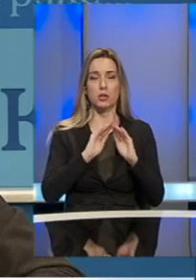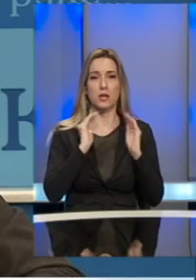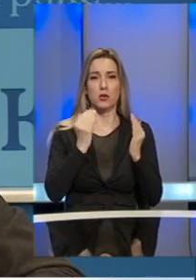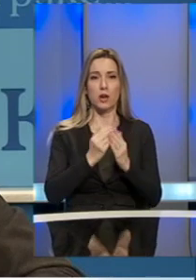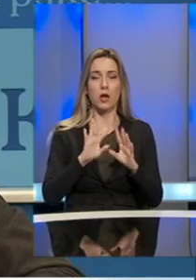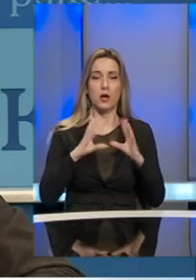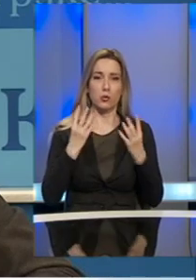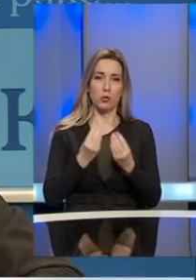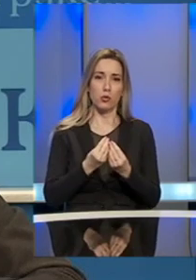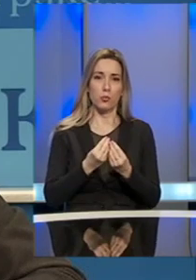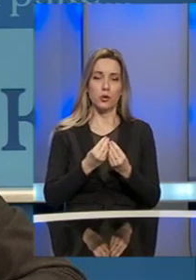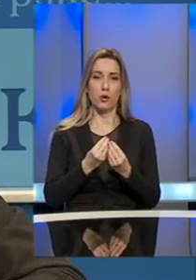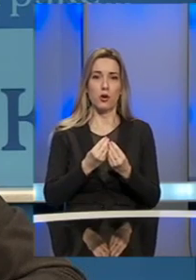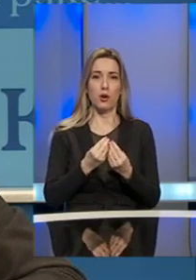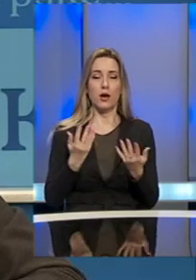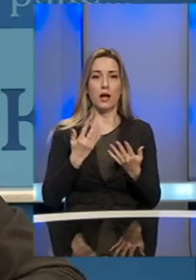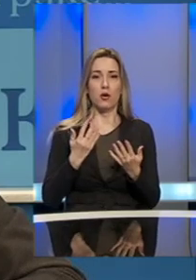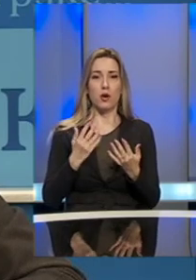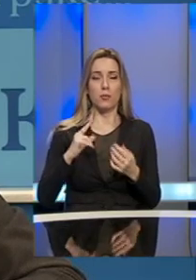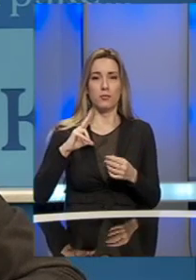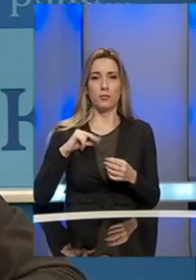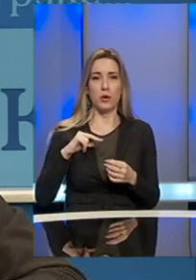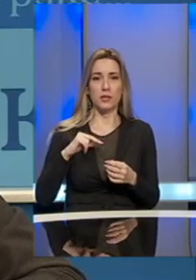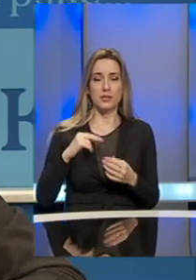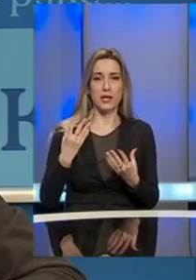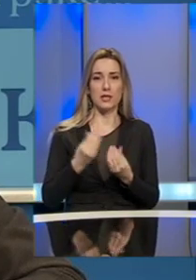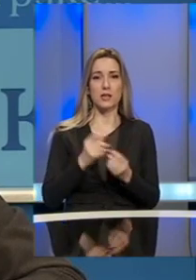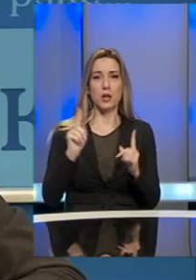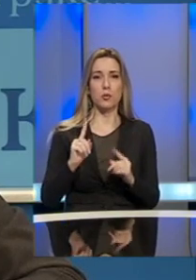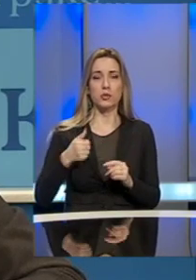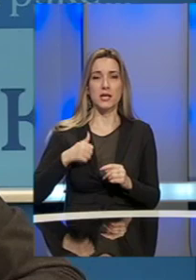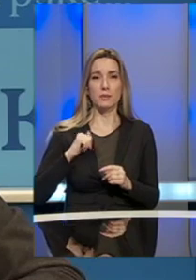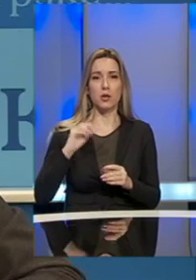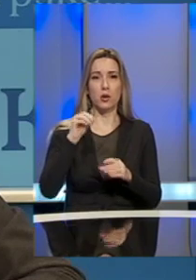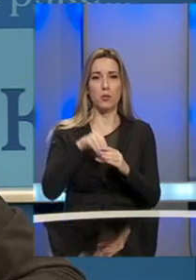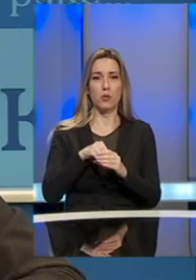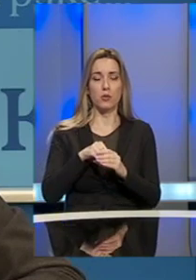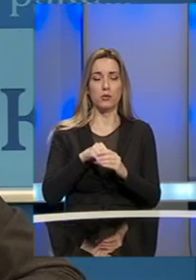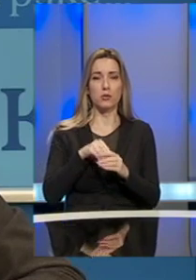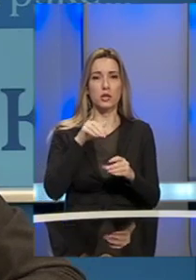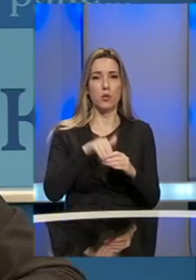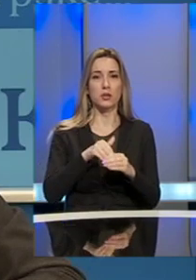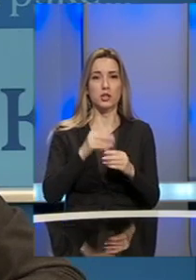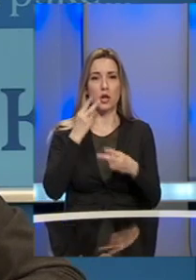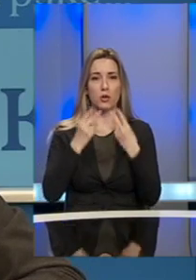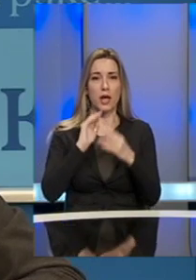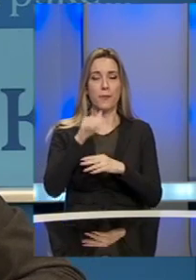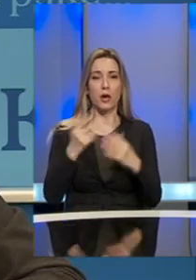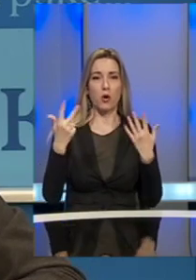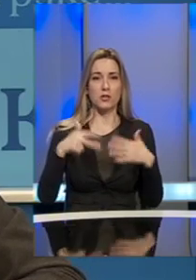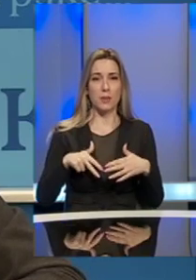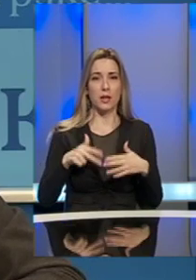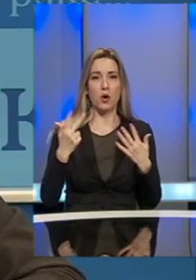izolacije. Ukupno, evo, od kad je komunalna policija zajedno sa republičkim inspektorima uključena u dio unutrašnje kontrole, preko 8.000,